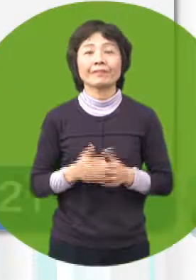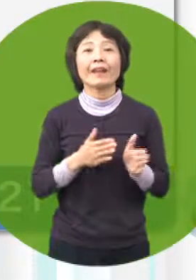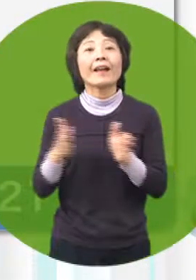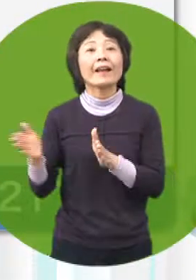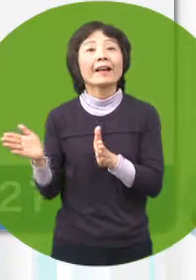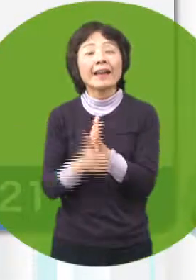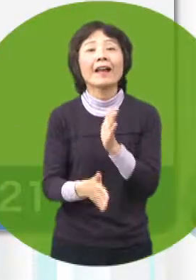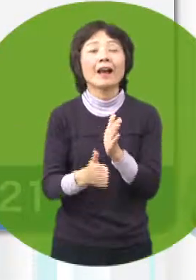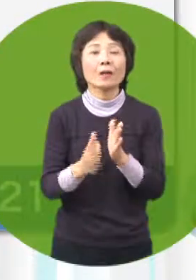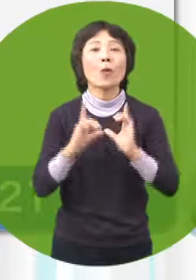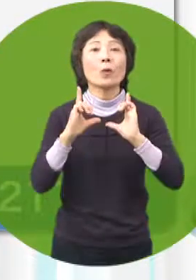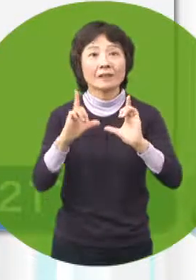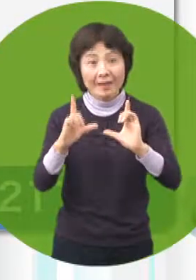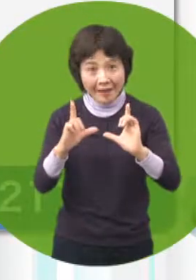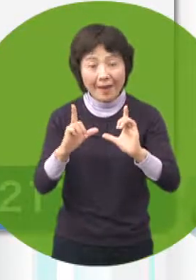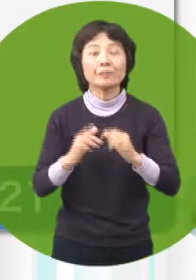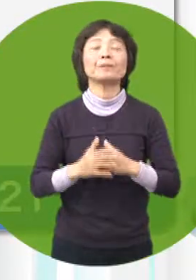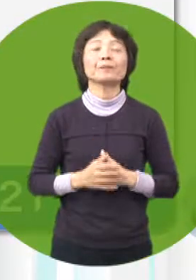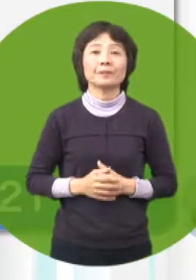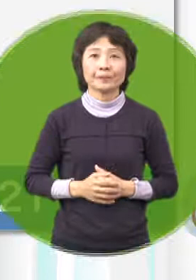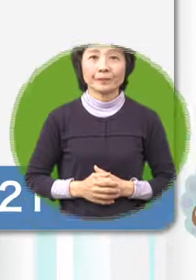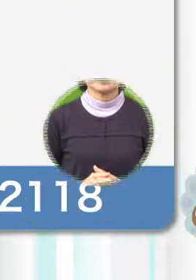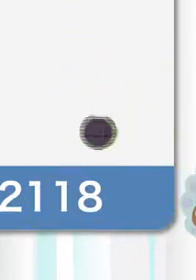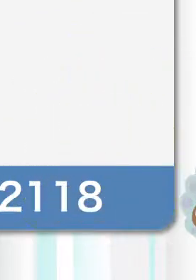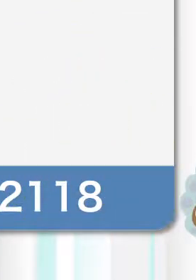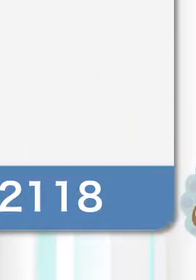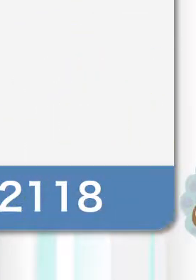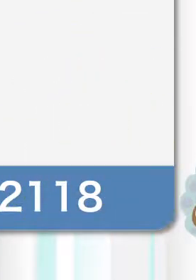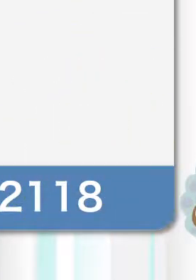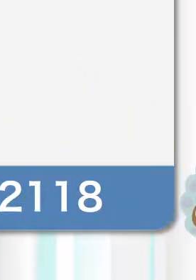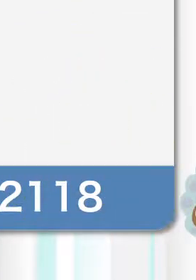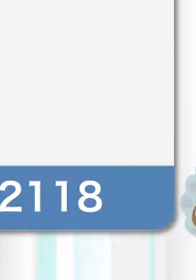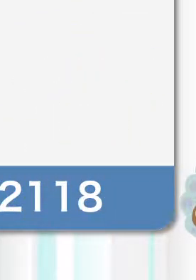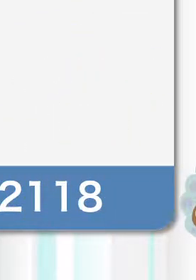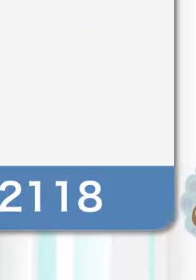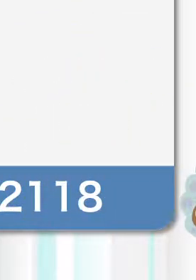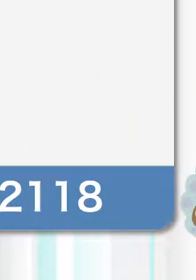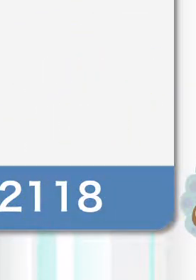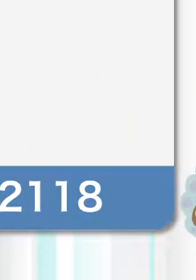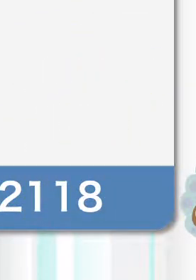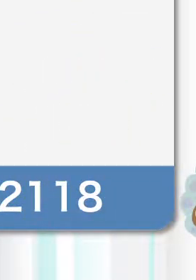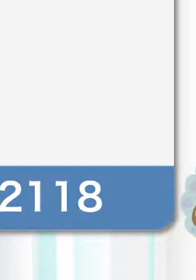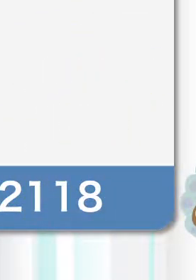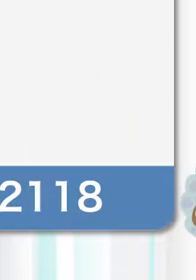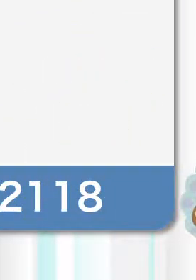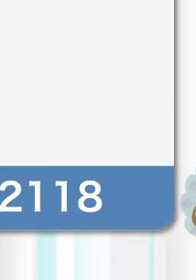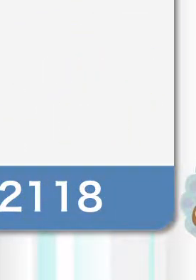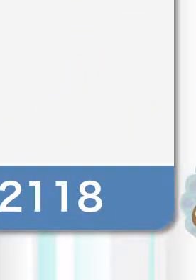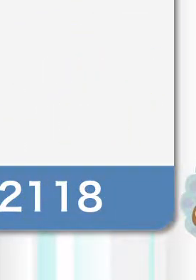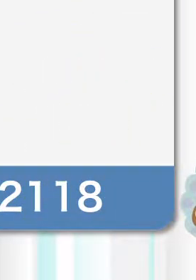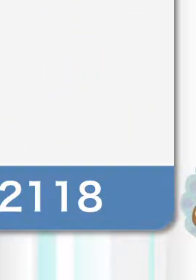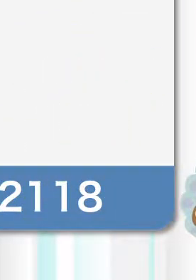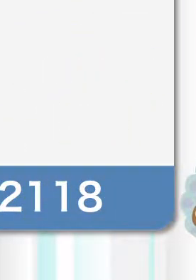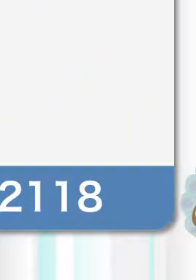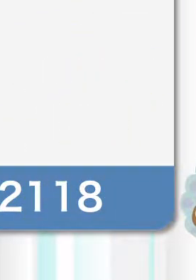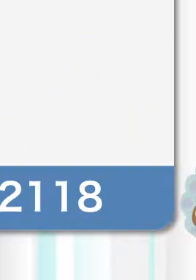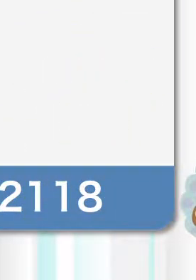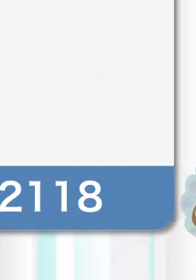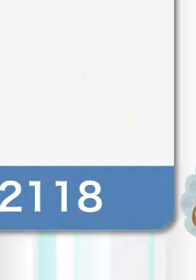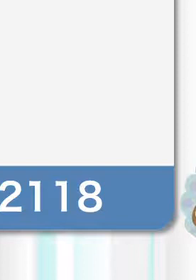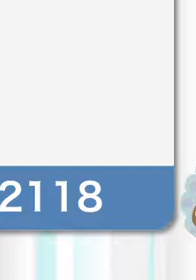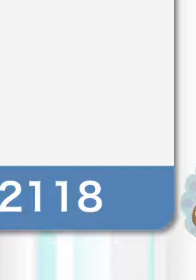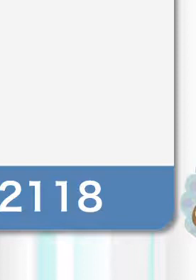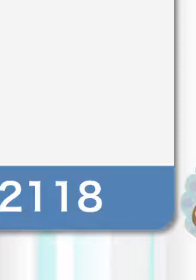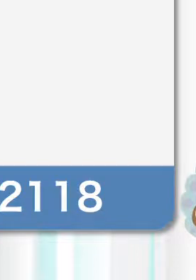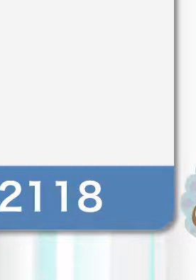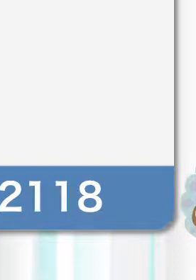続いて県からのお知らせです。沖縄産業開発青年協会では、3ヶ月間の研修で5つの資